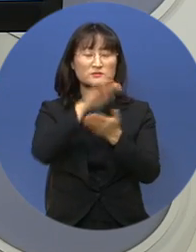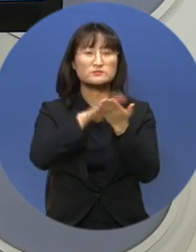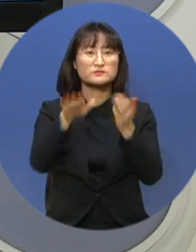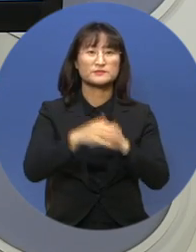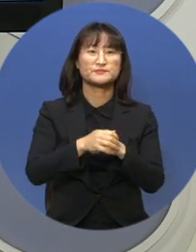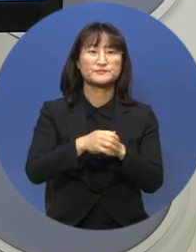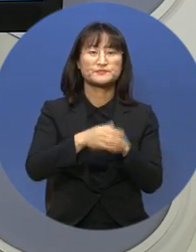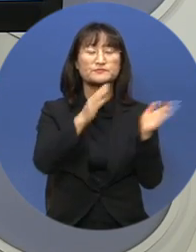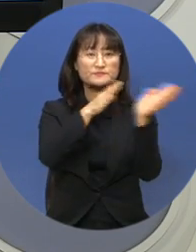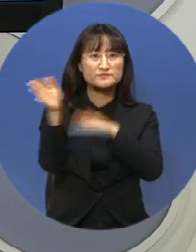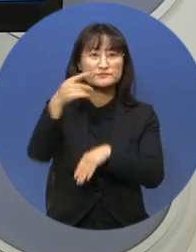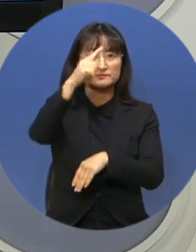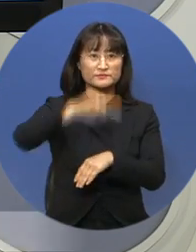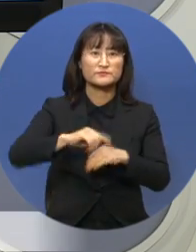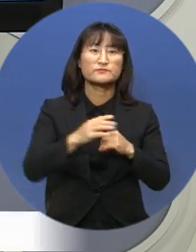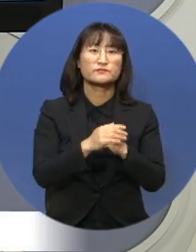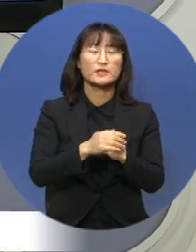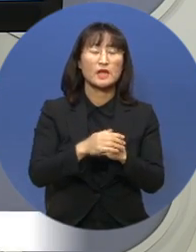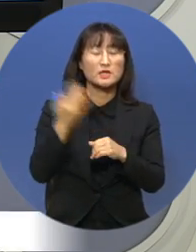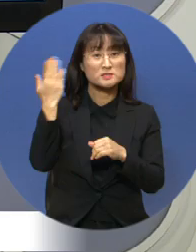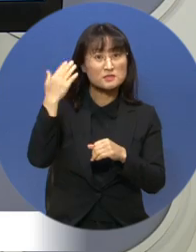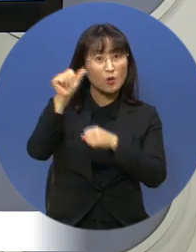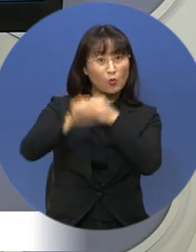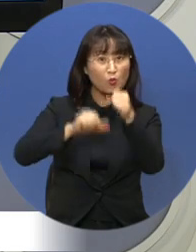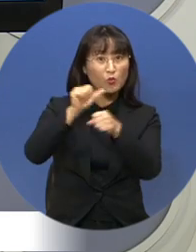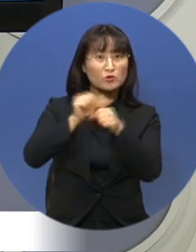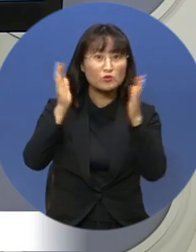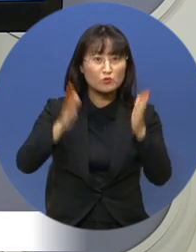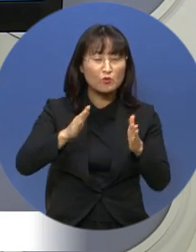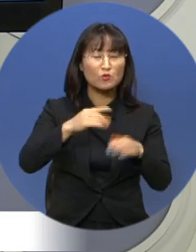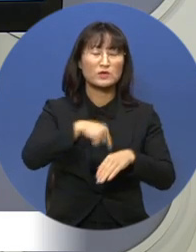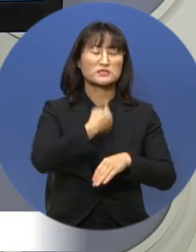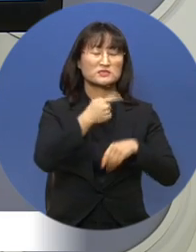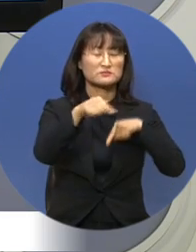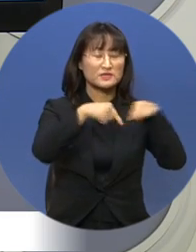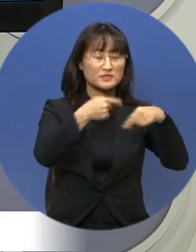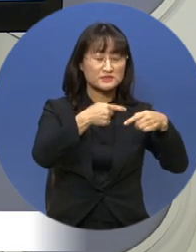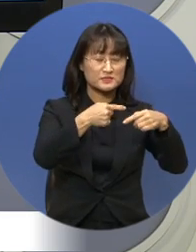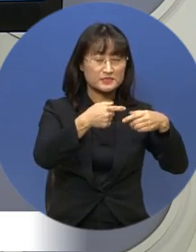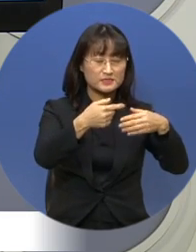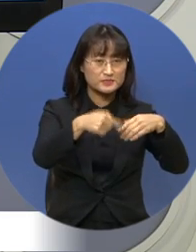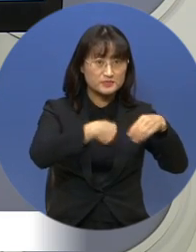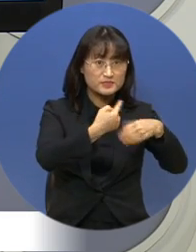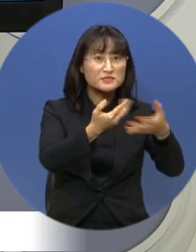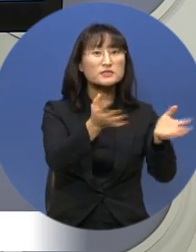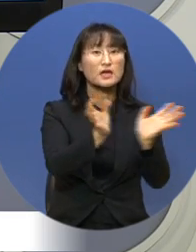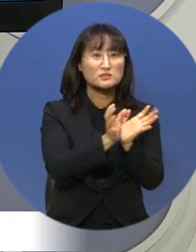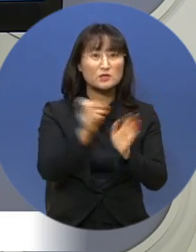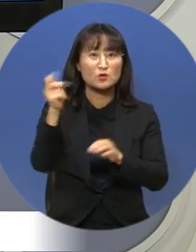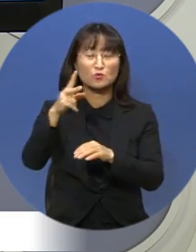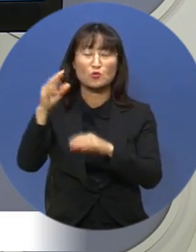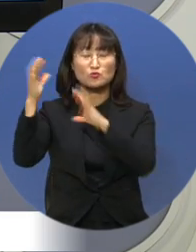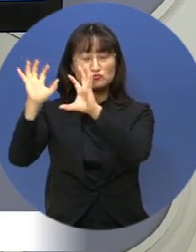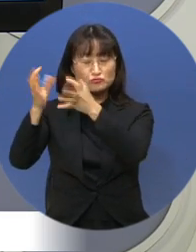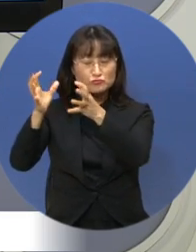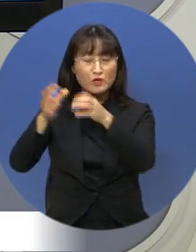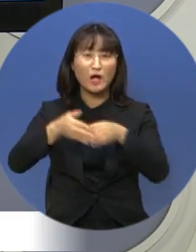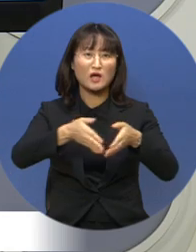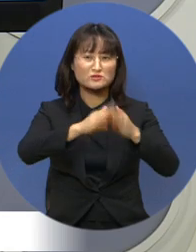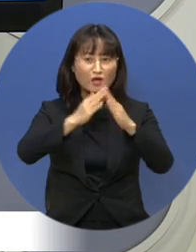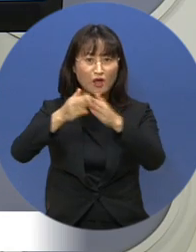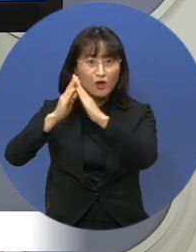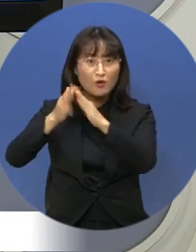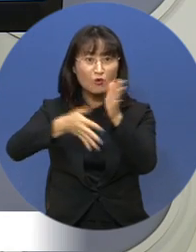다음 소식입니다 지난 5년간 국가와 지자체 신축 건축물에 장애물 없는 생활환경 인증